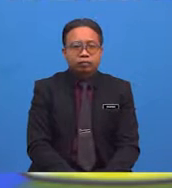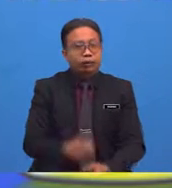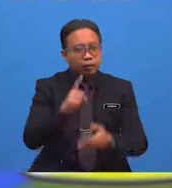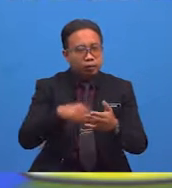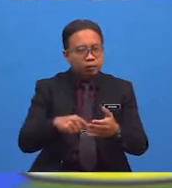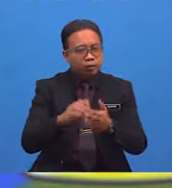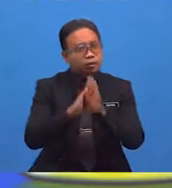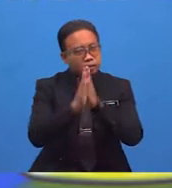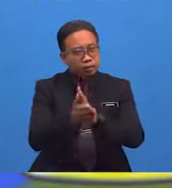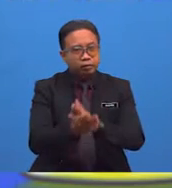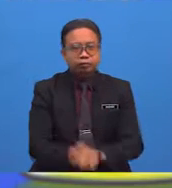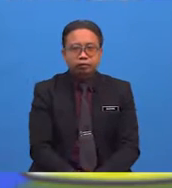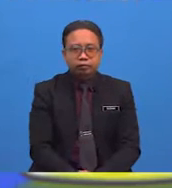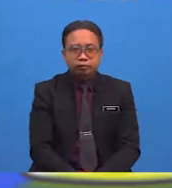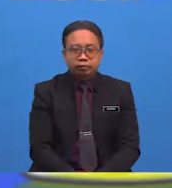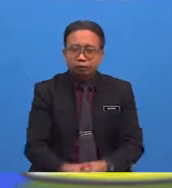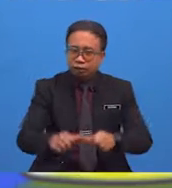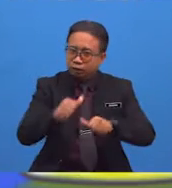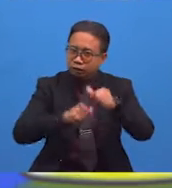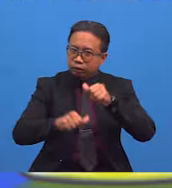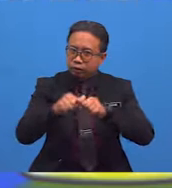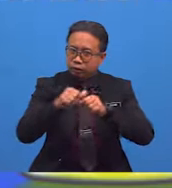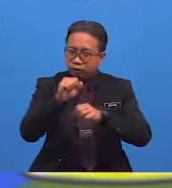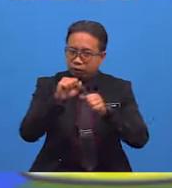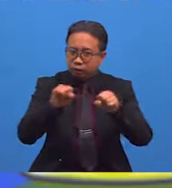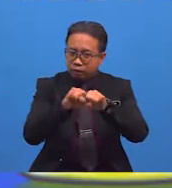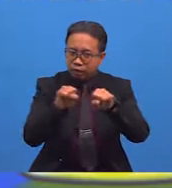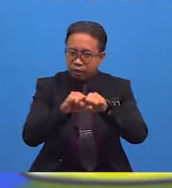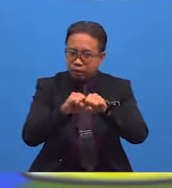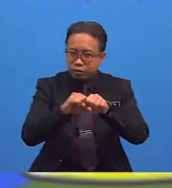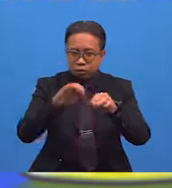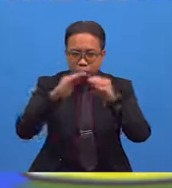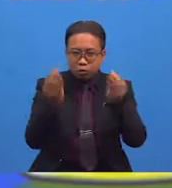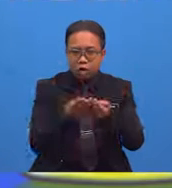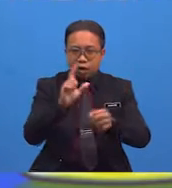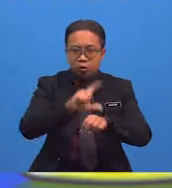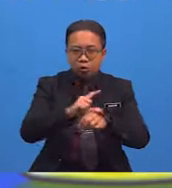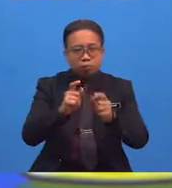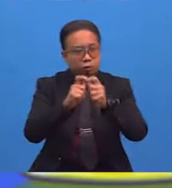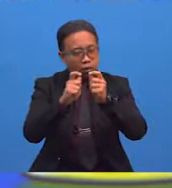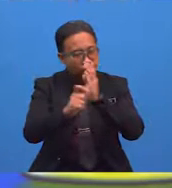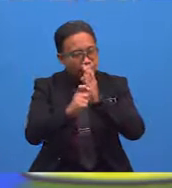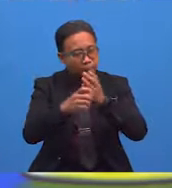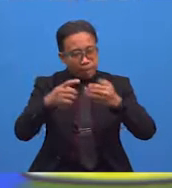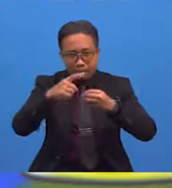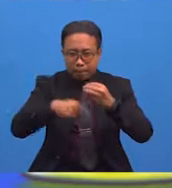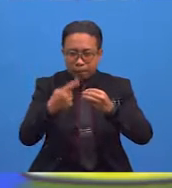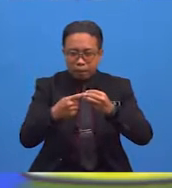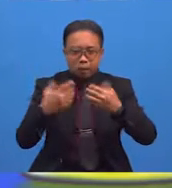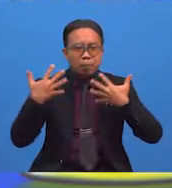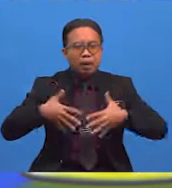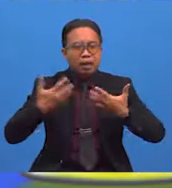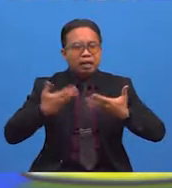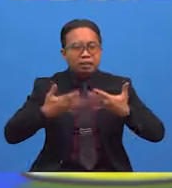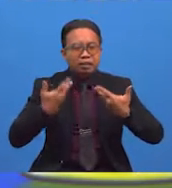Apakah yang berlaku? Saiz bebola logam bertambah selepas dipanaskan. Ini menunjukkan